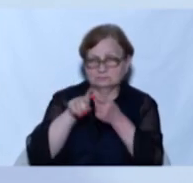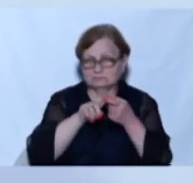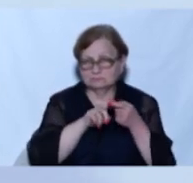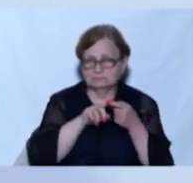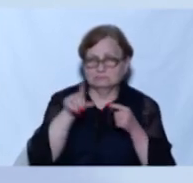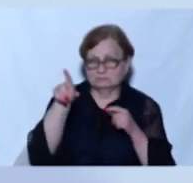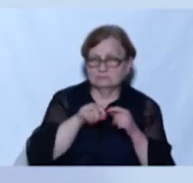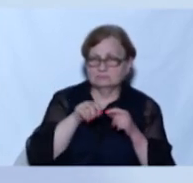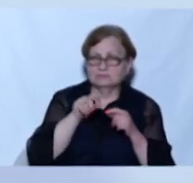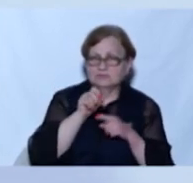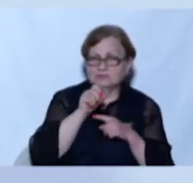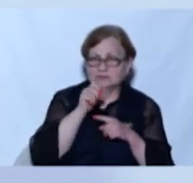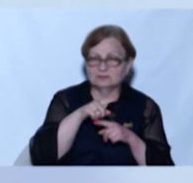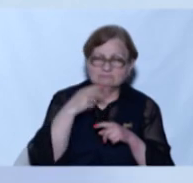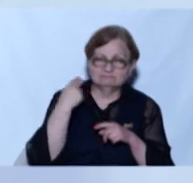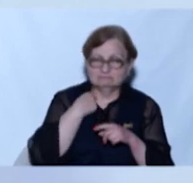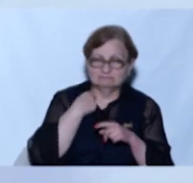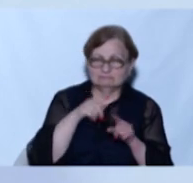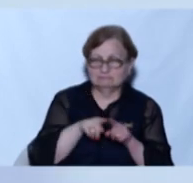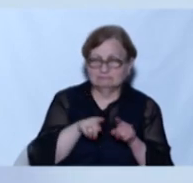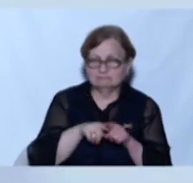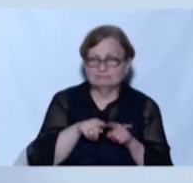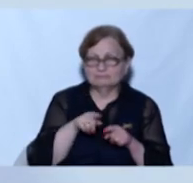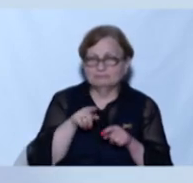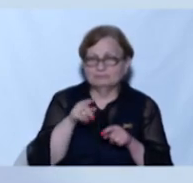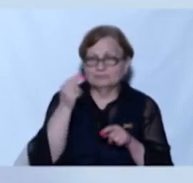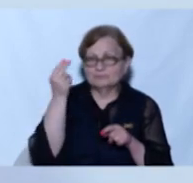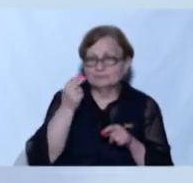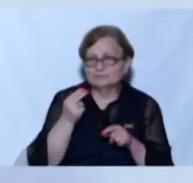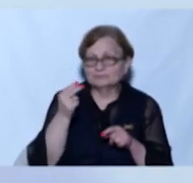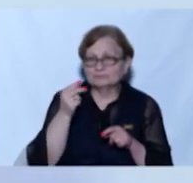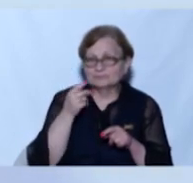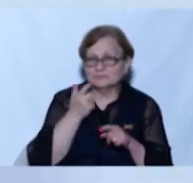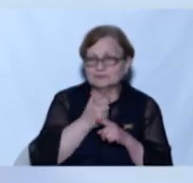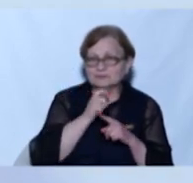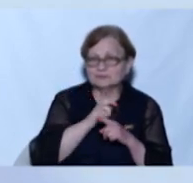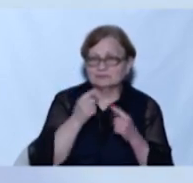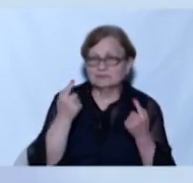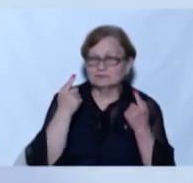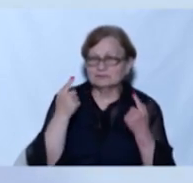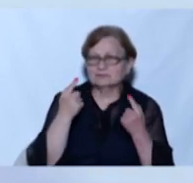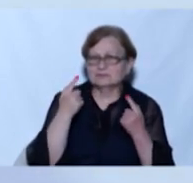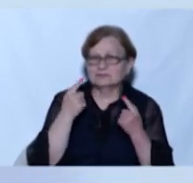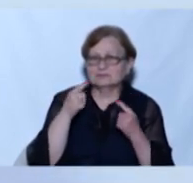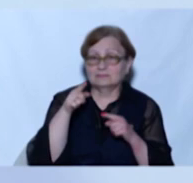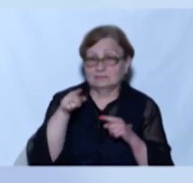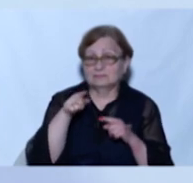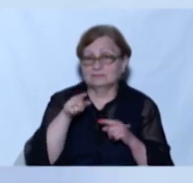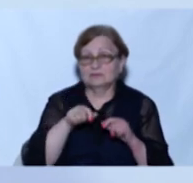მხატრობიდან არის დავალებული ზუსტად ეს ჟანრი. მხატრობას ძალიან დიდი დამსახურება აქვს ამ